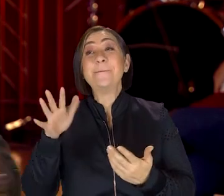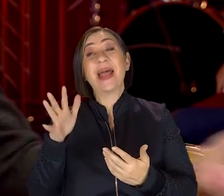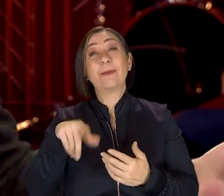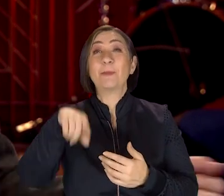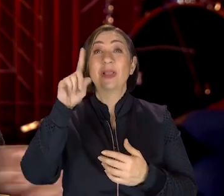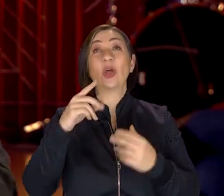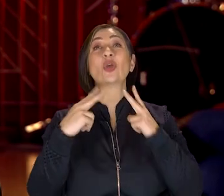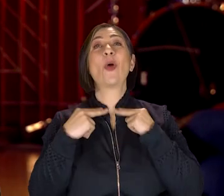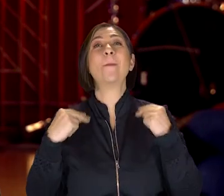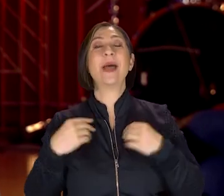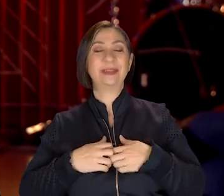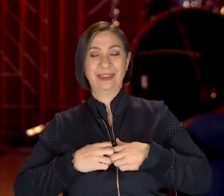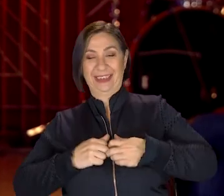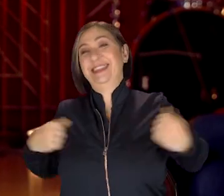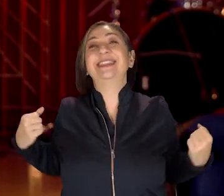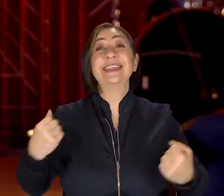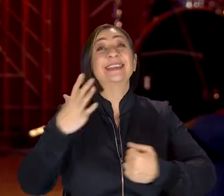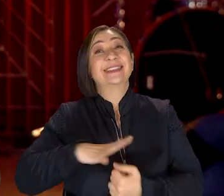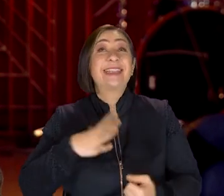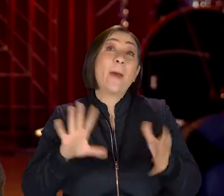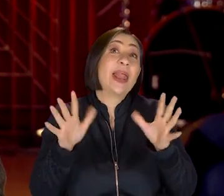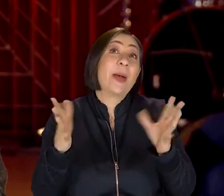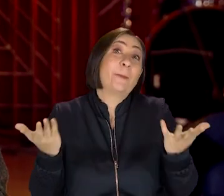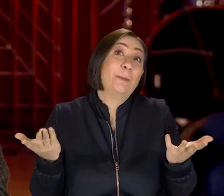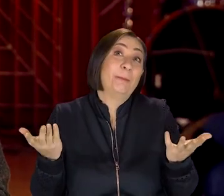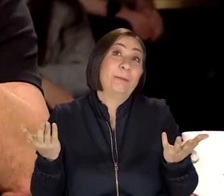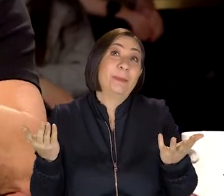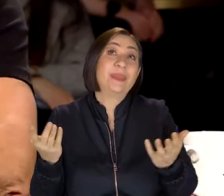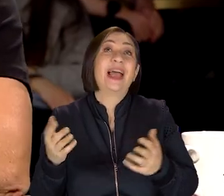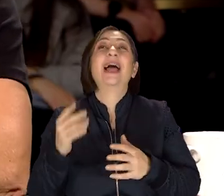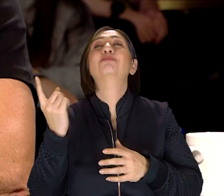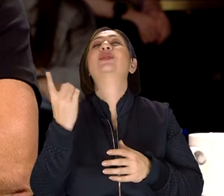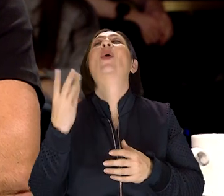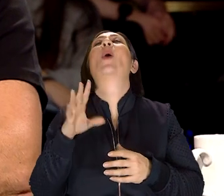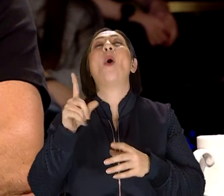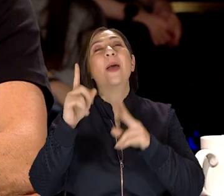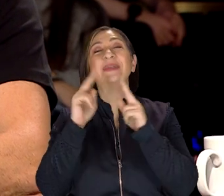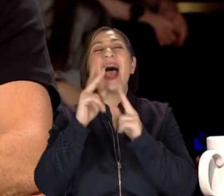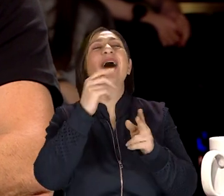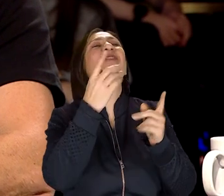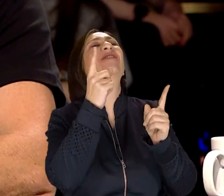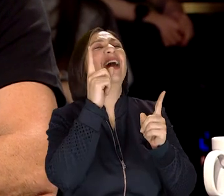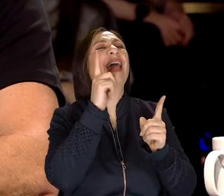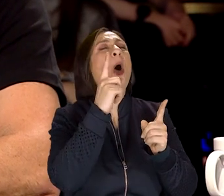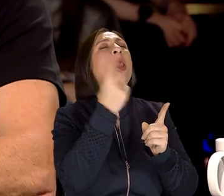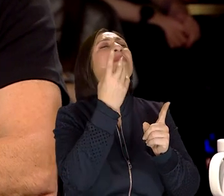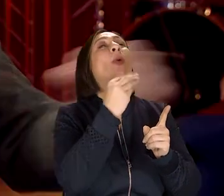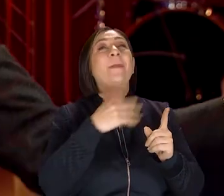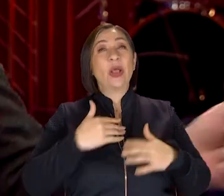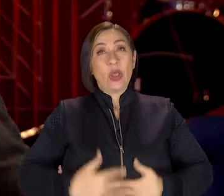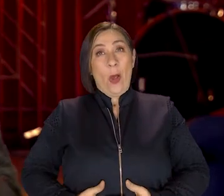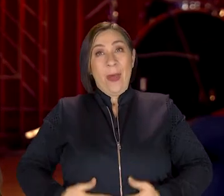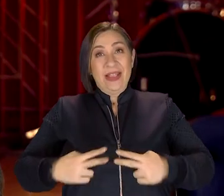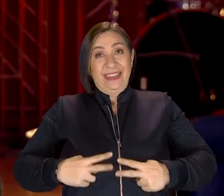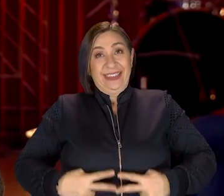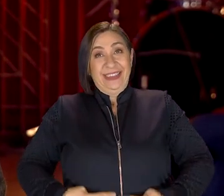gün ben de gömleğimi şöyle çat diye açmak isteyebilirim. Ya bir şey olmuyor belki be. Belki öyle bir dünyaya ya, bir ulaşırız. Şey bence kadınların... Ben de göbeğimle onu